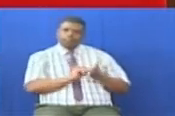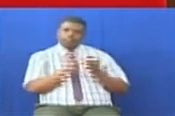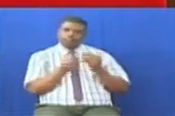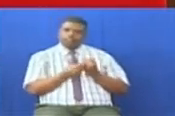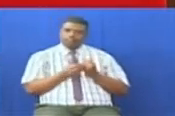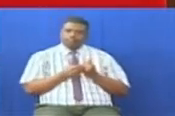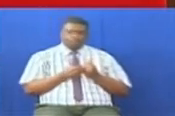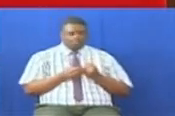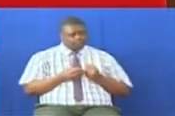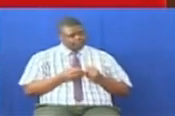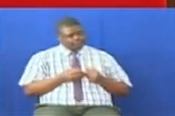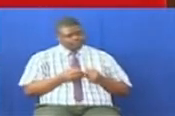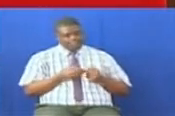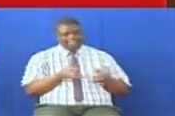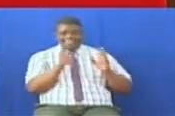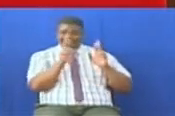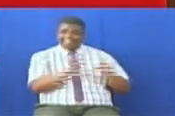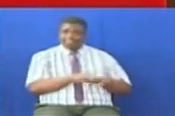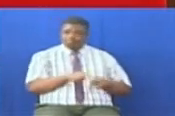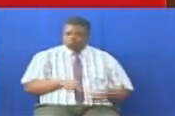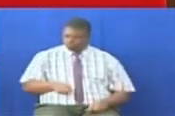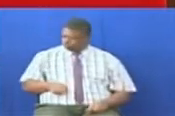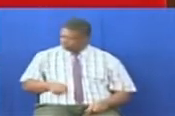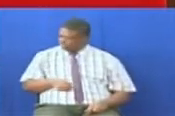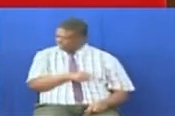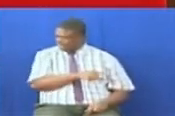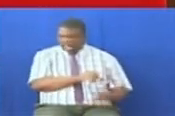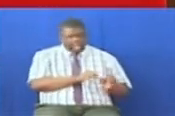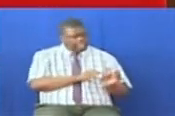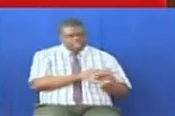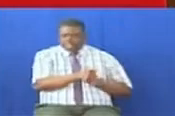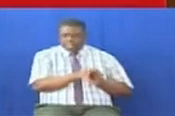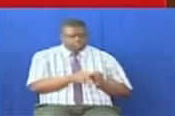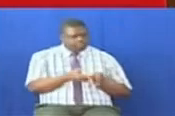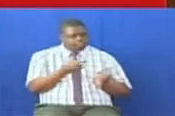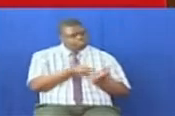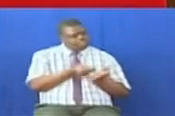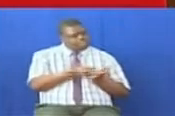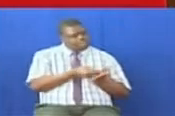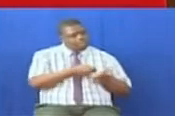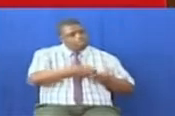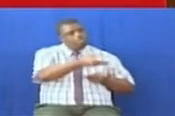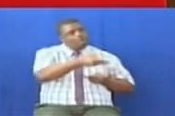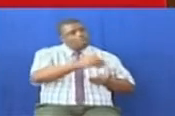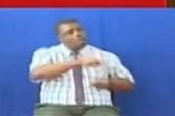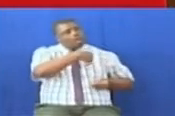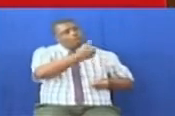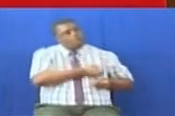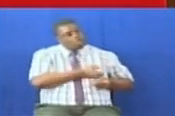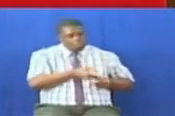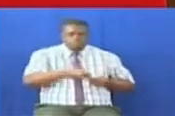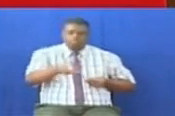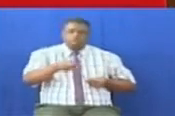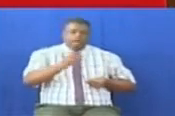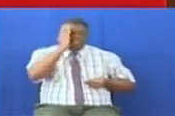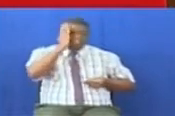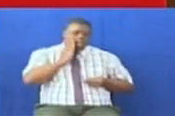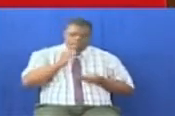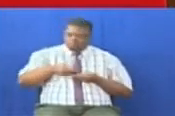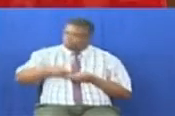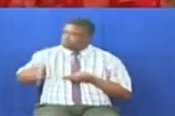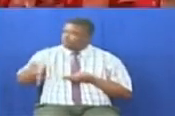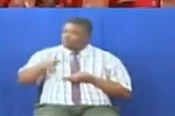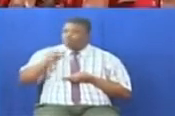ambazo hazitengi hizi pesa kwa ajili ya kuwapatia wanawake, vijana na watu wenye ulemavu? Kwa sababu hii